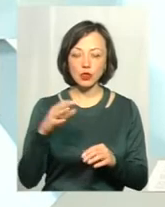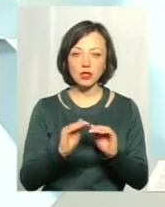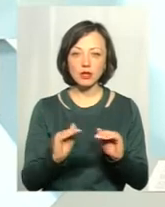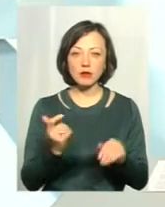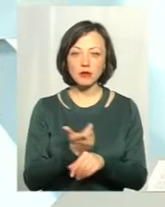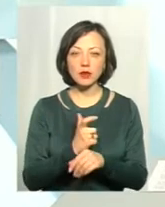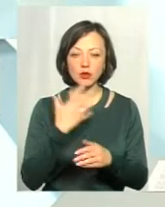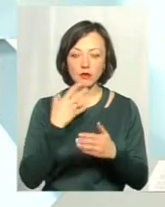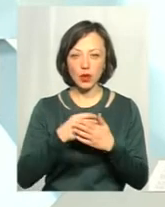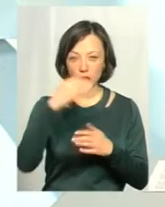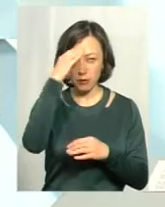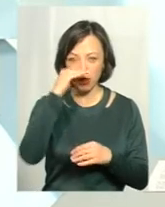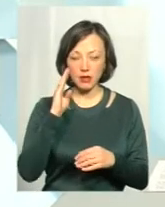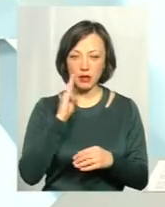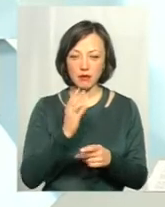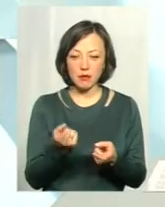до своїх батьків дуже